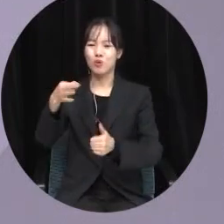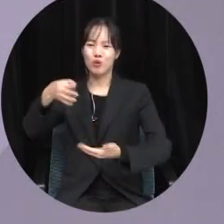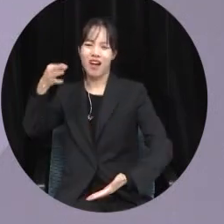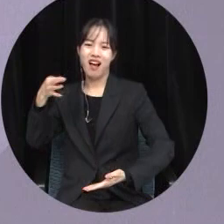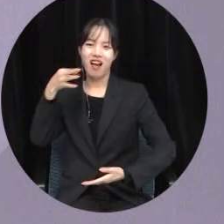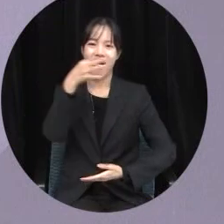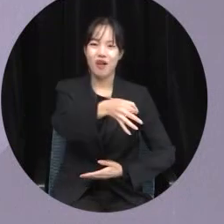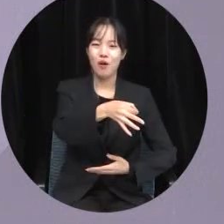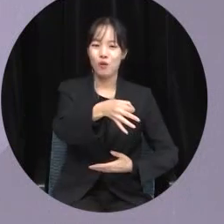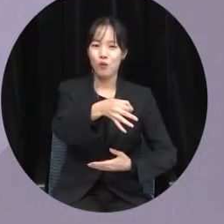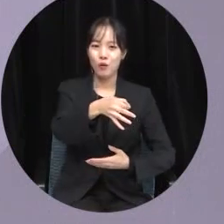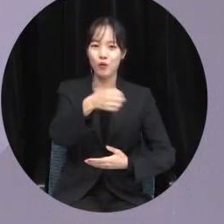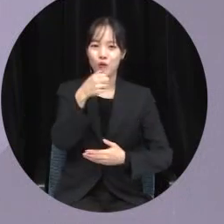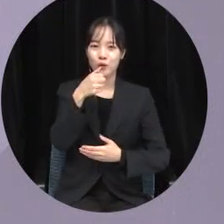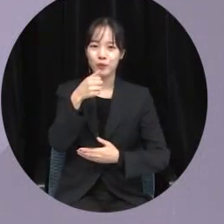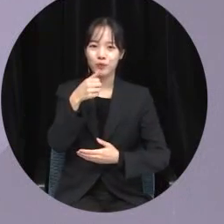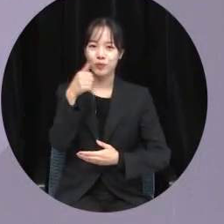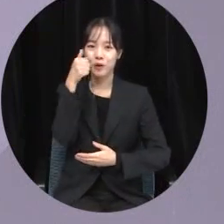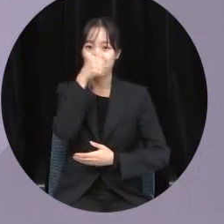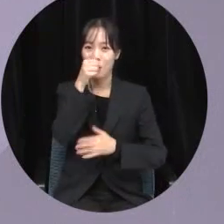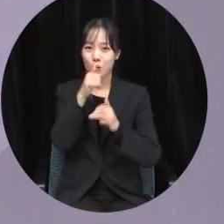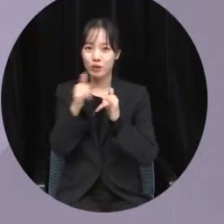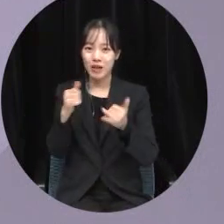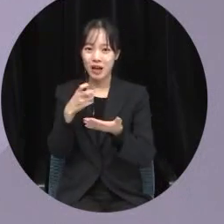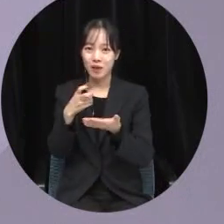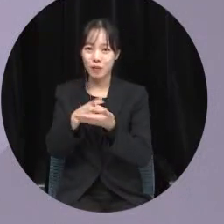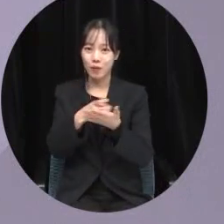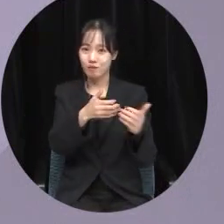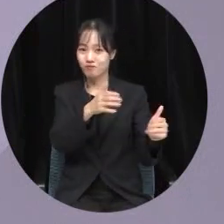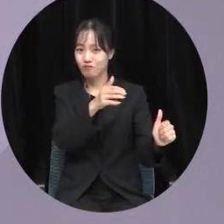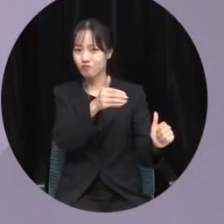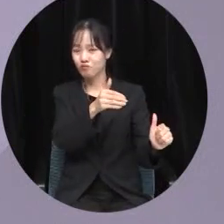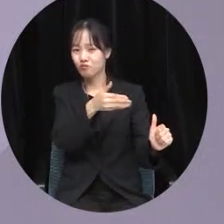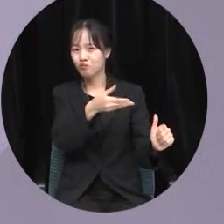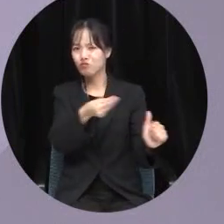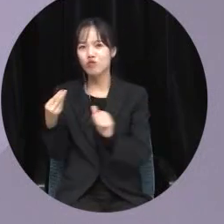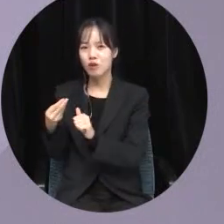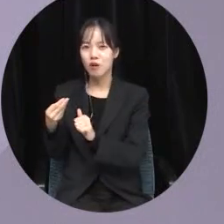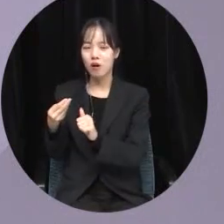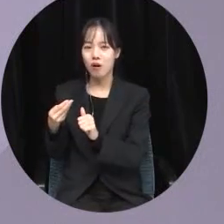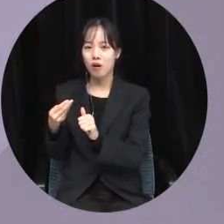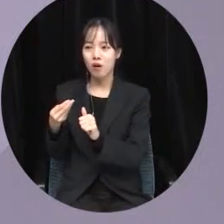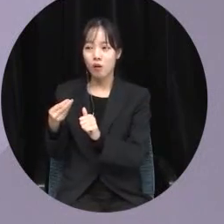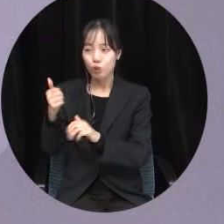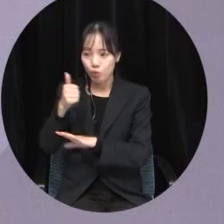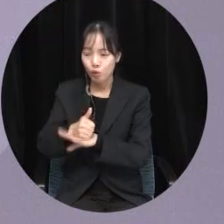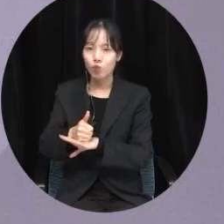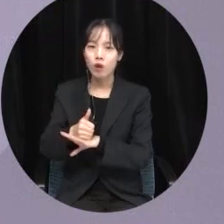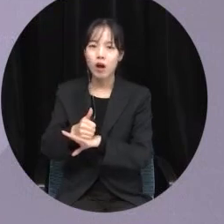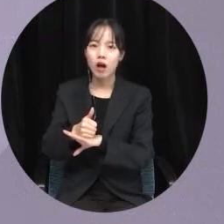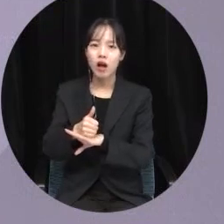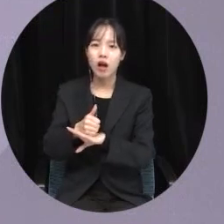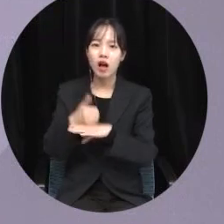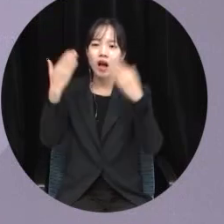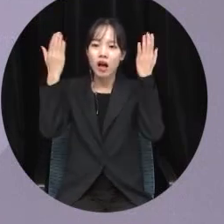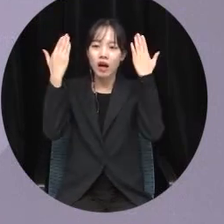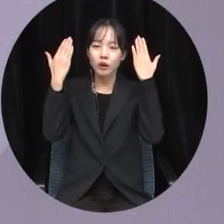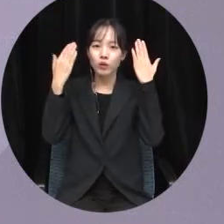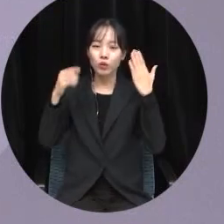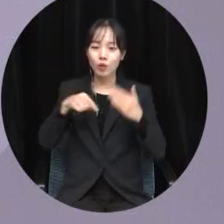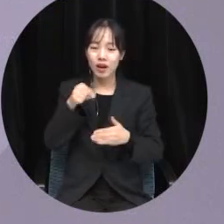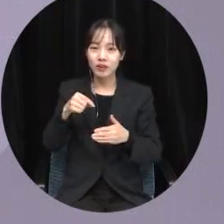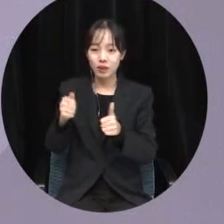순간 학폭 심의 절차가 중단됩니다. 이것이 학폭 문제를